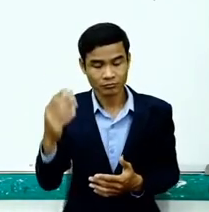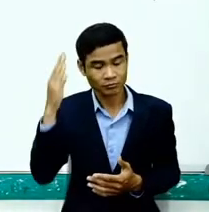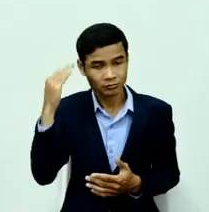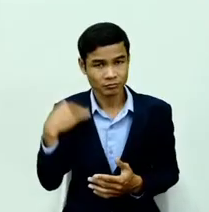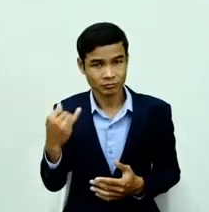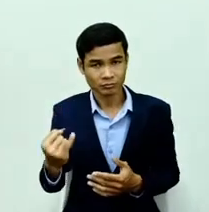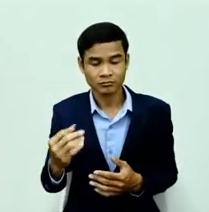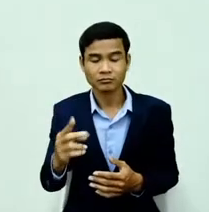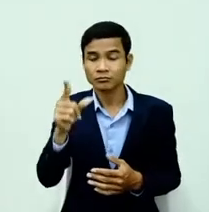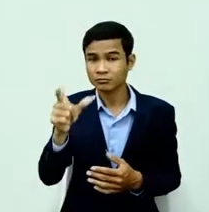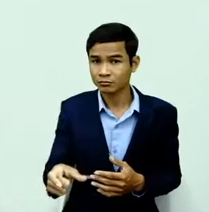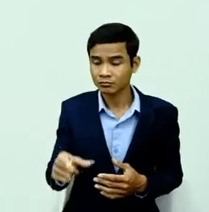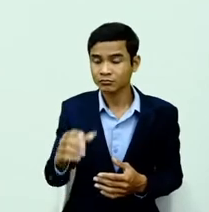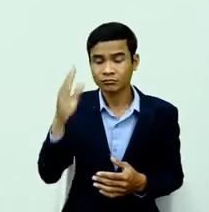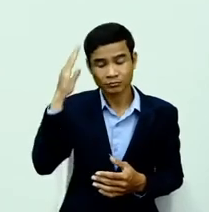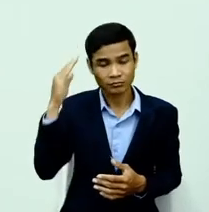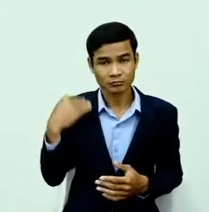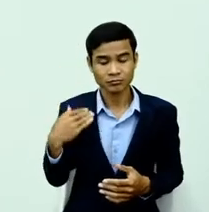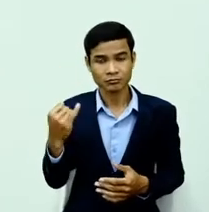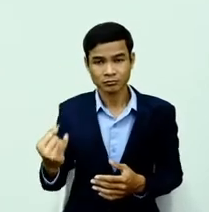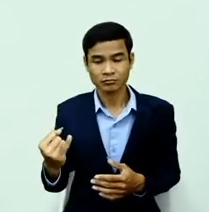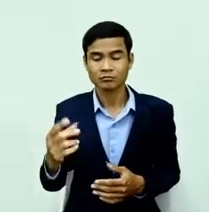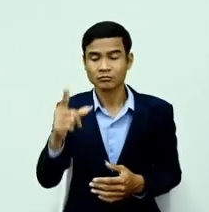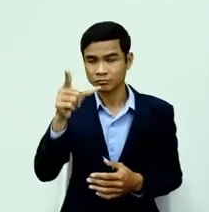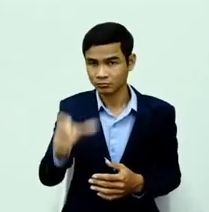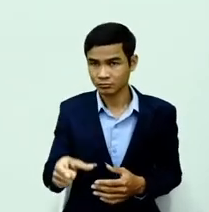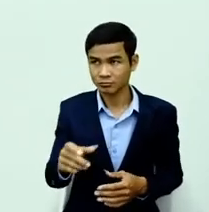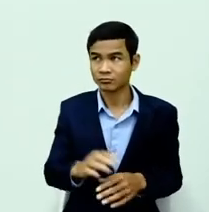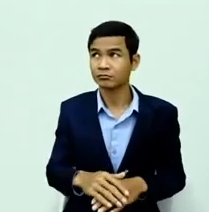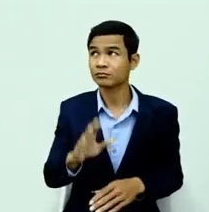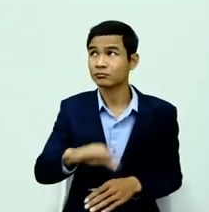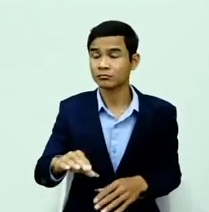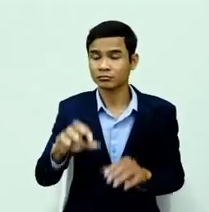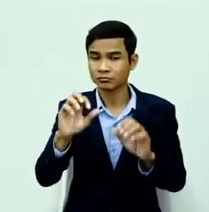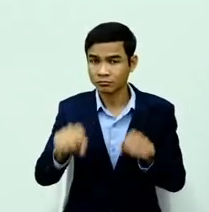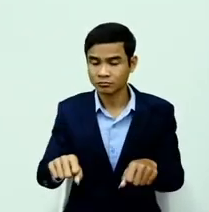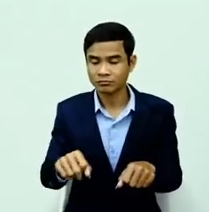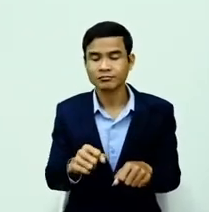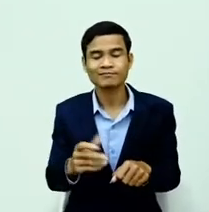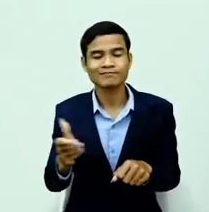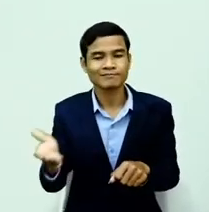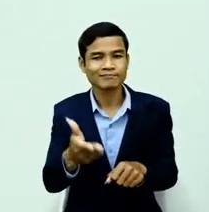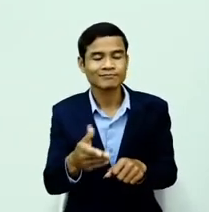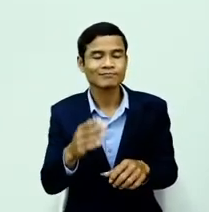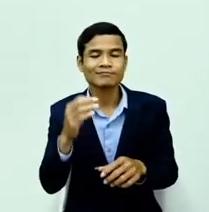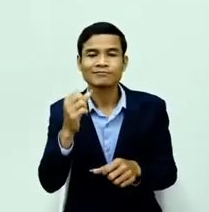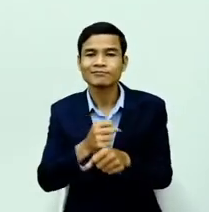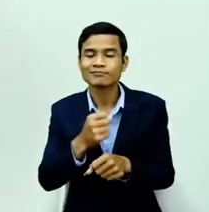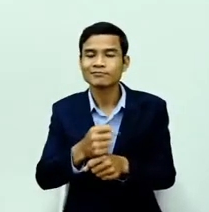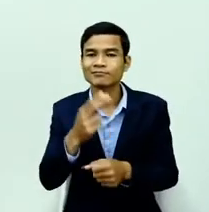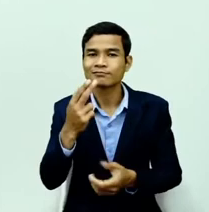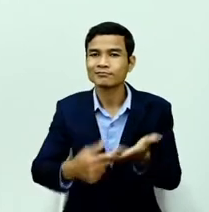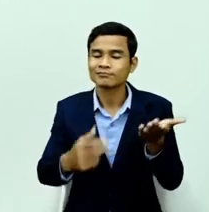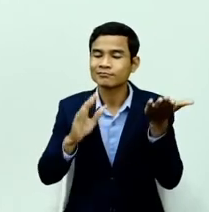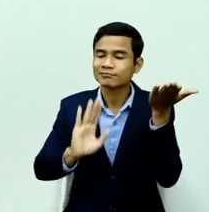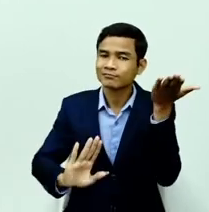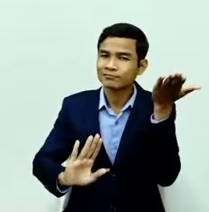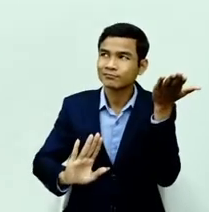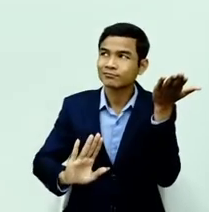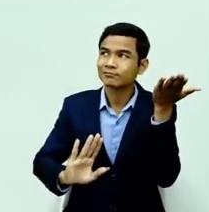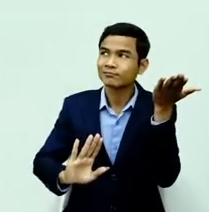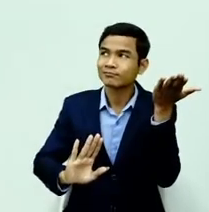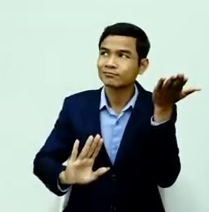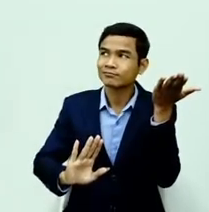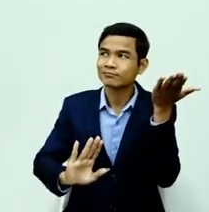chà nè cái chìa cậu má rầy mà nè hai mơ mơ ta niên công bông tật phơ vầy đá lực đầy bạp này hả